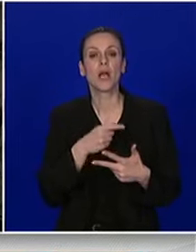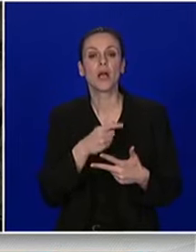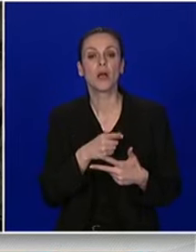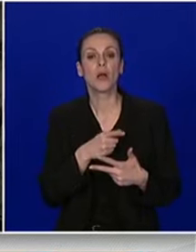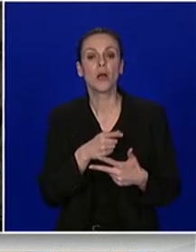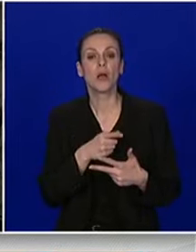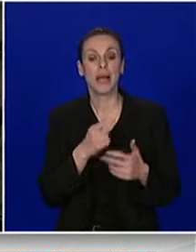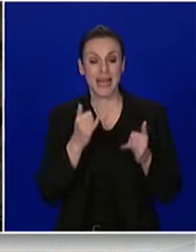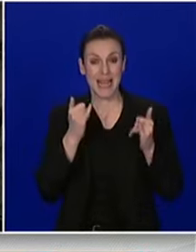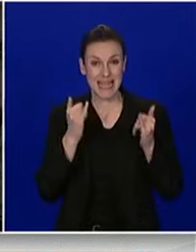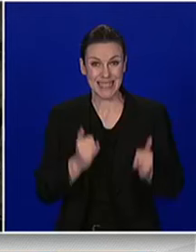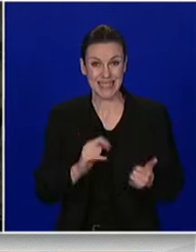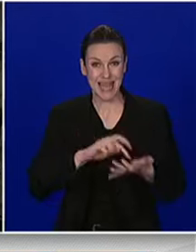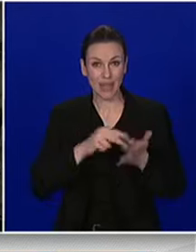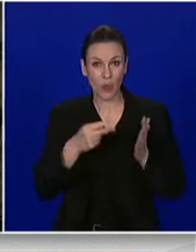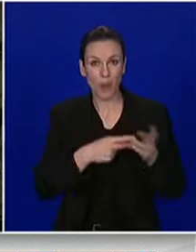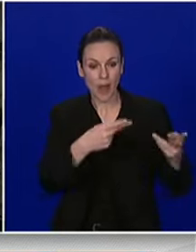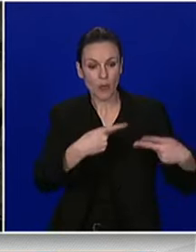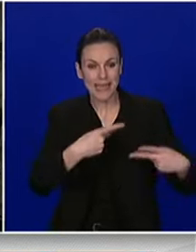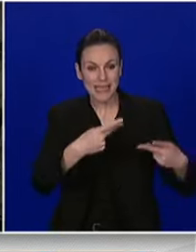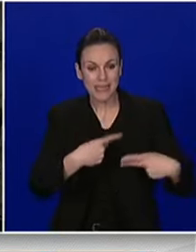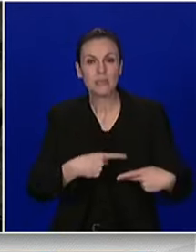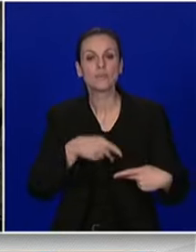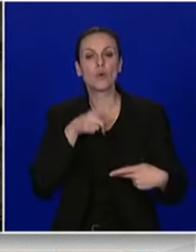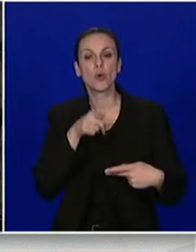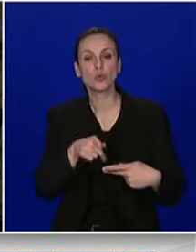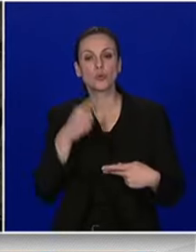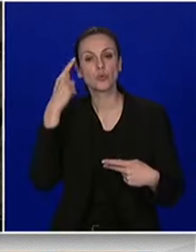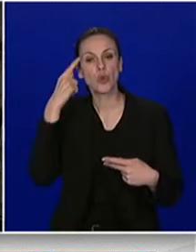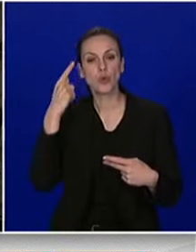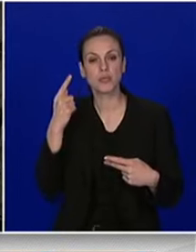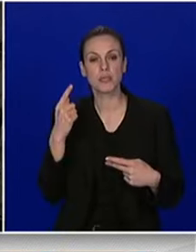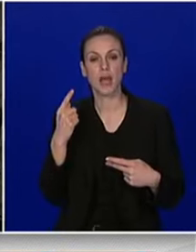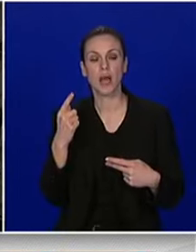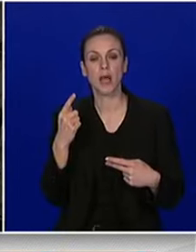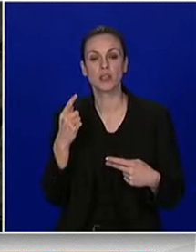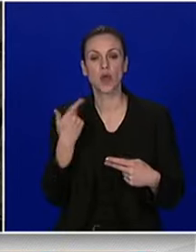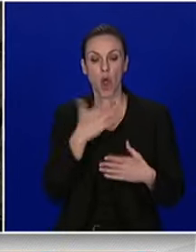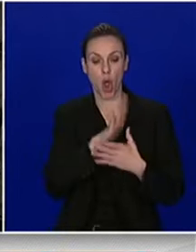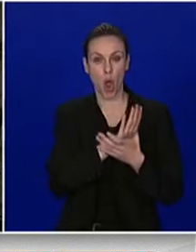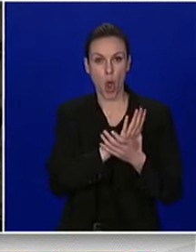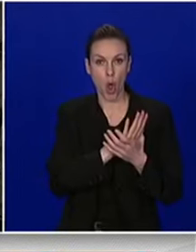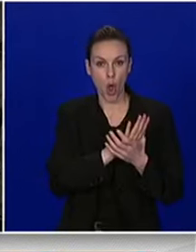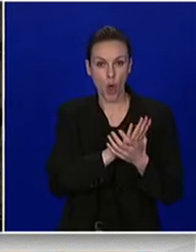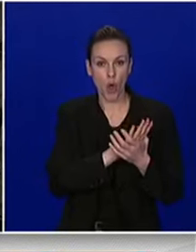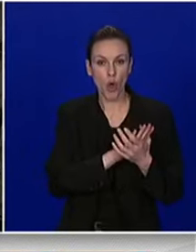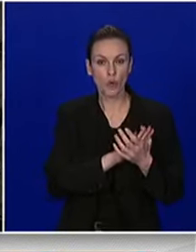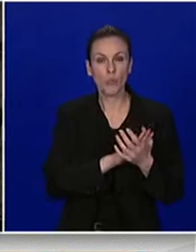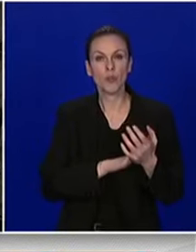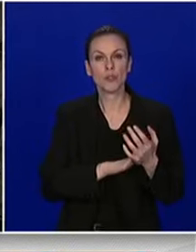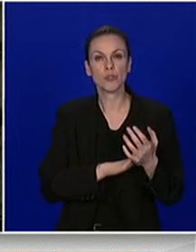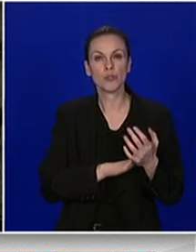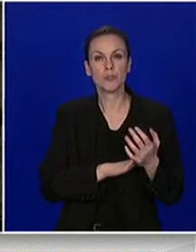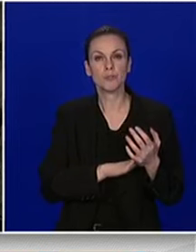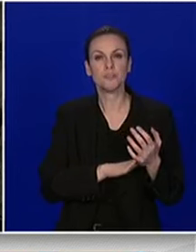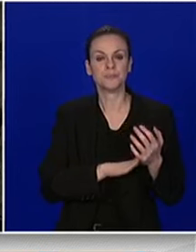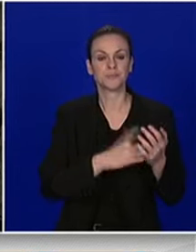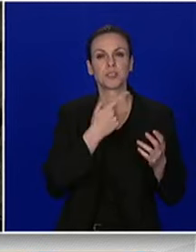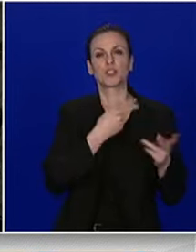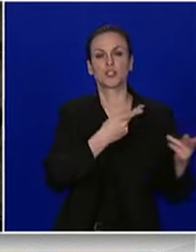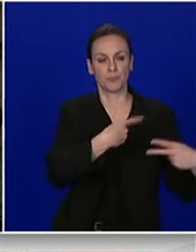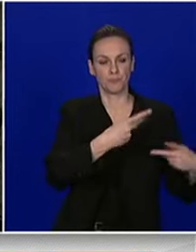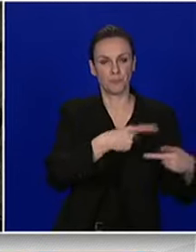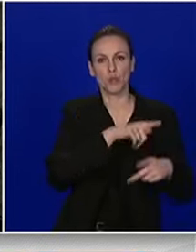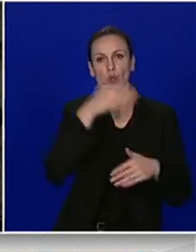po sadašnjem planu isporuke koje imamo čini da bi od početka isporuka, dakle od kraja 12. mjeseca do